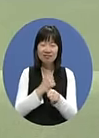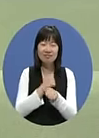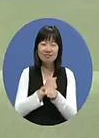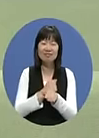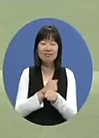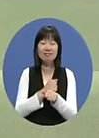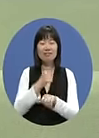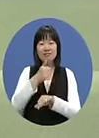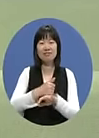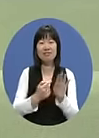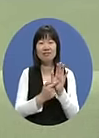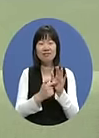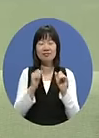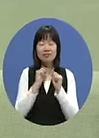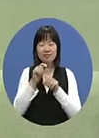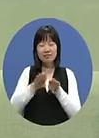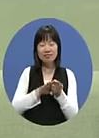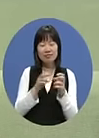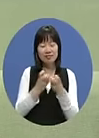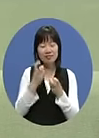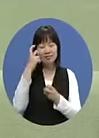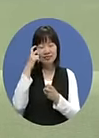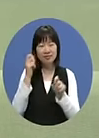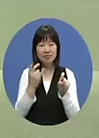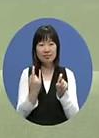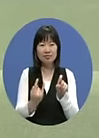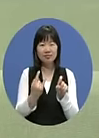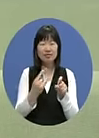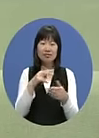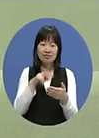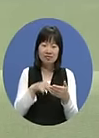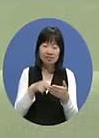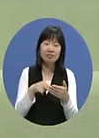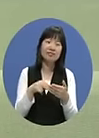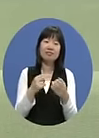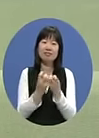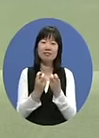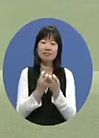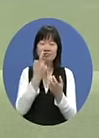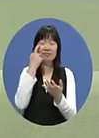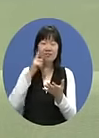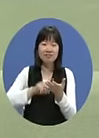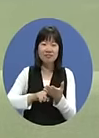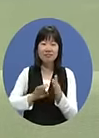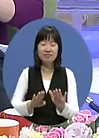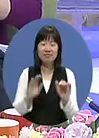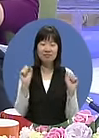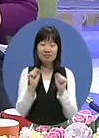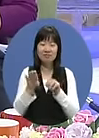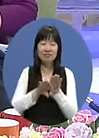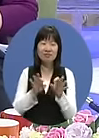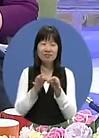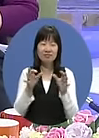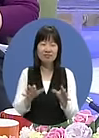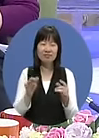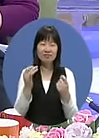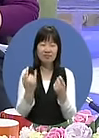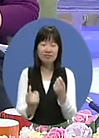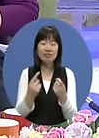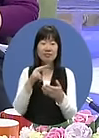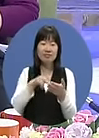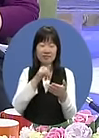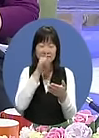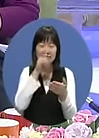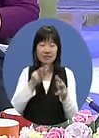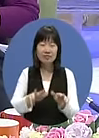제가 겨울방학 때 어떻게 해야 될까 하다가 10회독이라는 거를 발견을 한 거예요. 네. 아, 그럼 겨울방학 동안에 10회독을 한 거예요? 아,